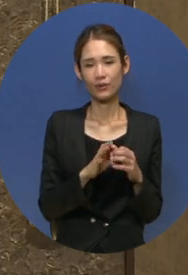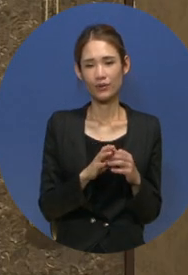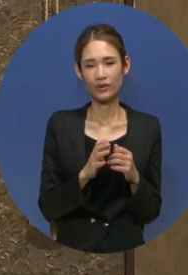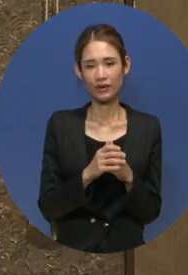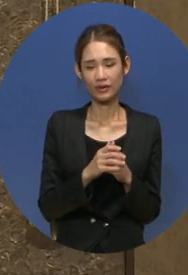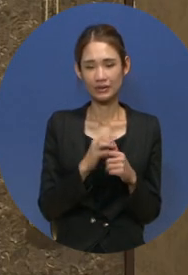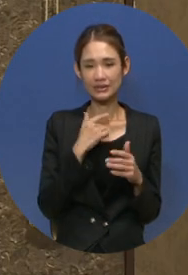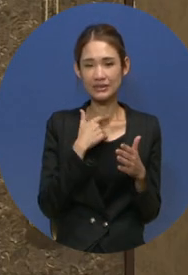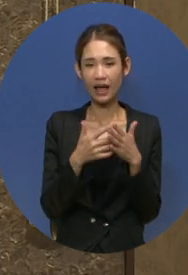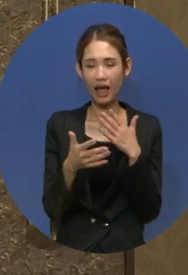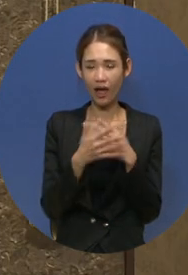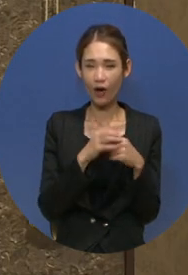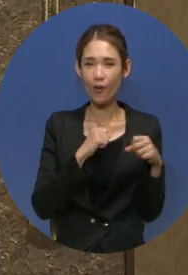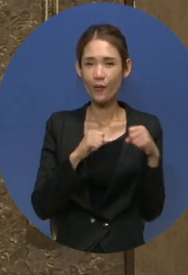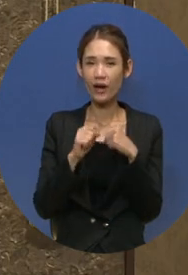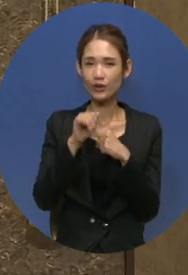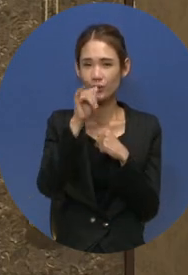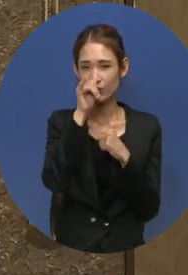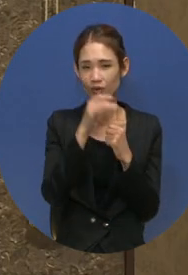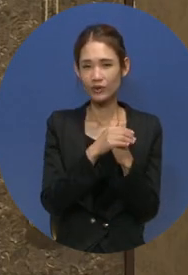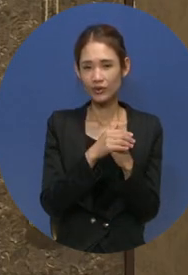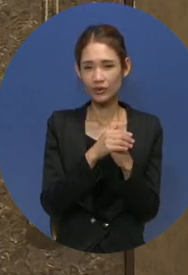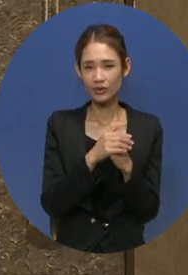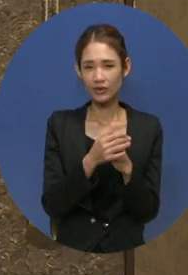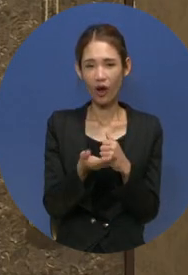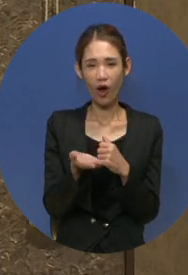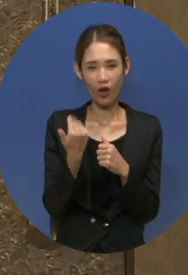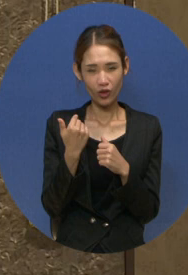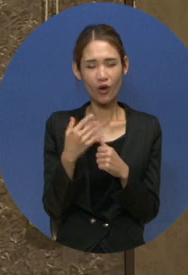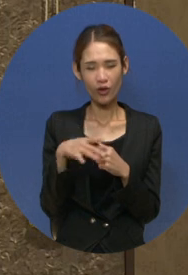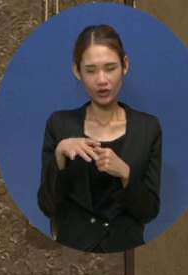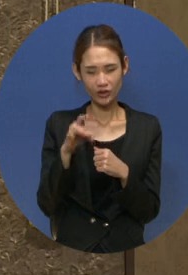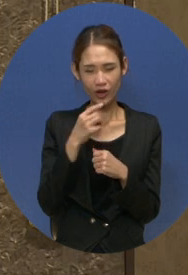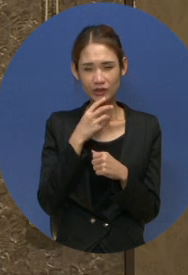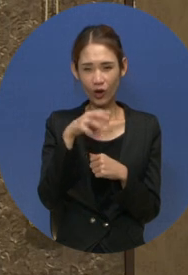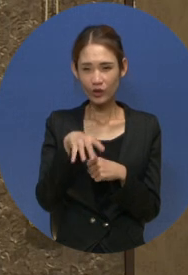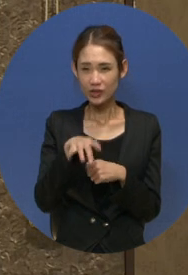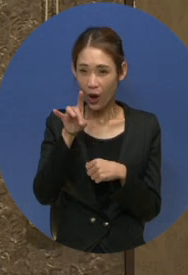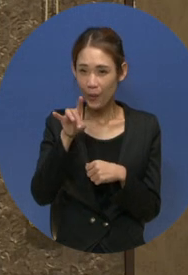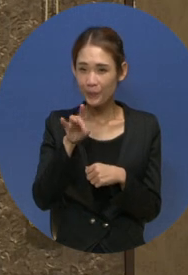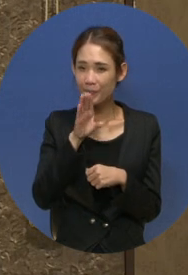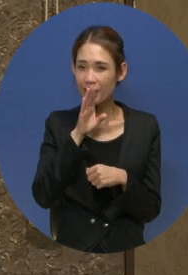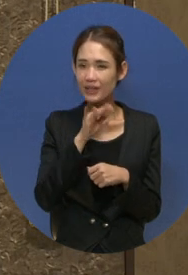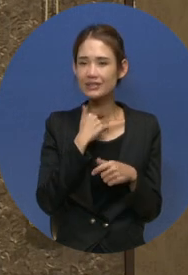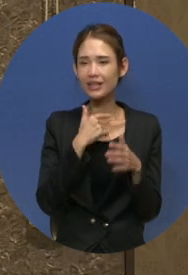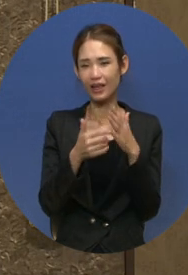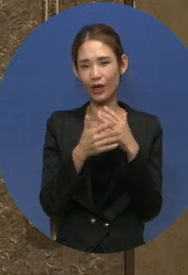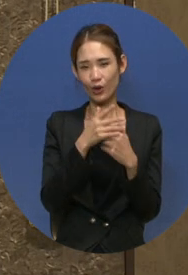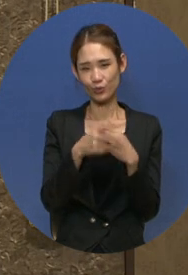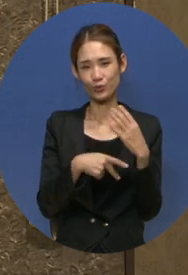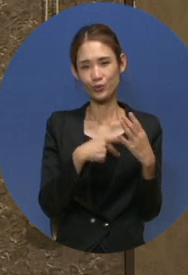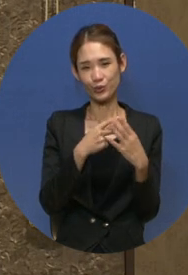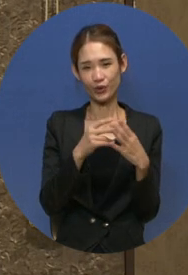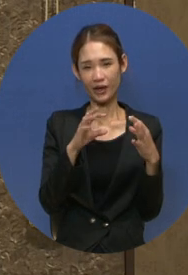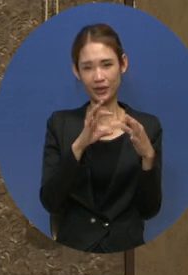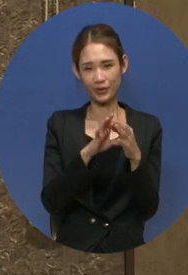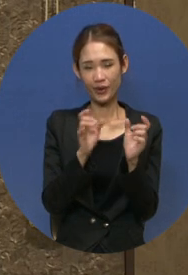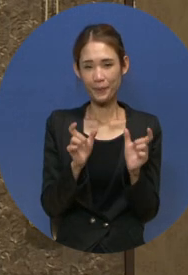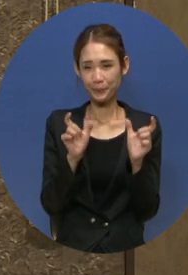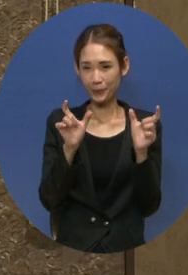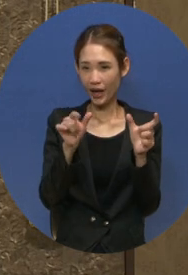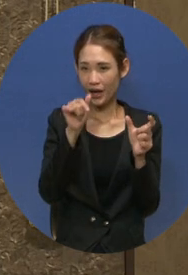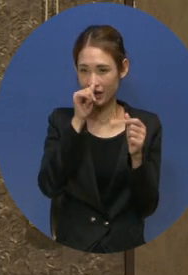아니고 체험 활동도 합니다. 그래서 어서와 서울은 처음이지라고 하는 그 체험 프로그램을 저희가 이 에어비앤비에다